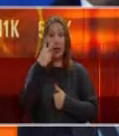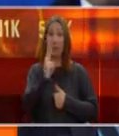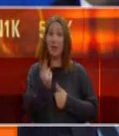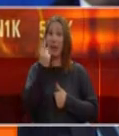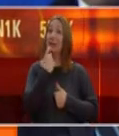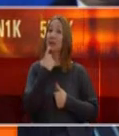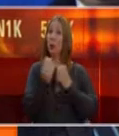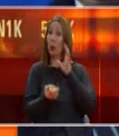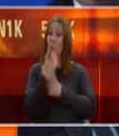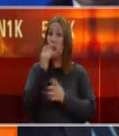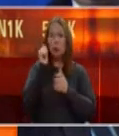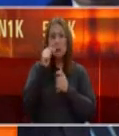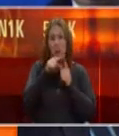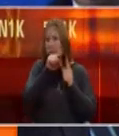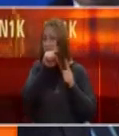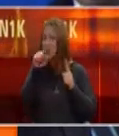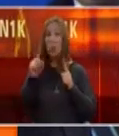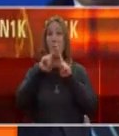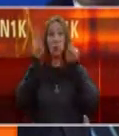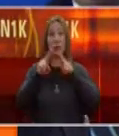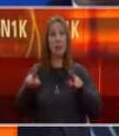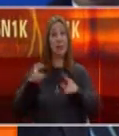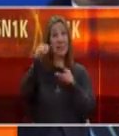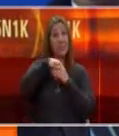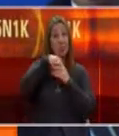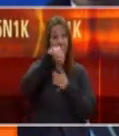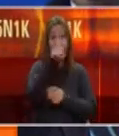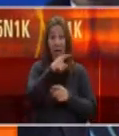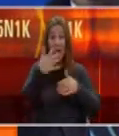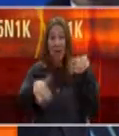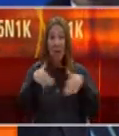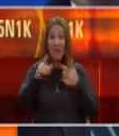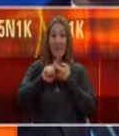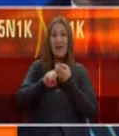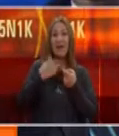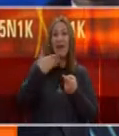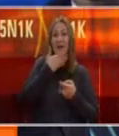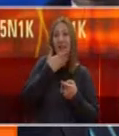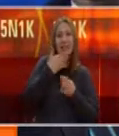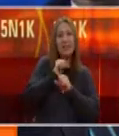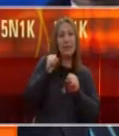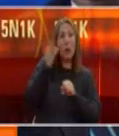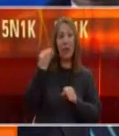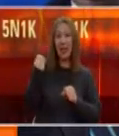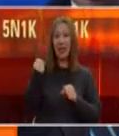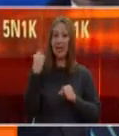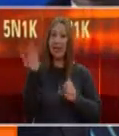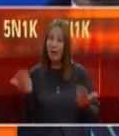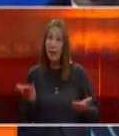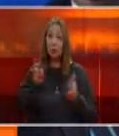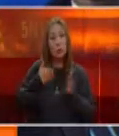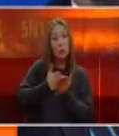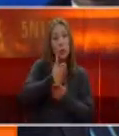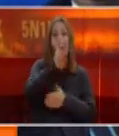yılında kurulduk. Kurulduğumuz günden bu yana da uluslararası standartlarda engelli ve dezavantajlı gruplara yönelik gelinlikçi ve